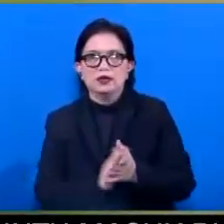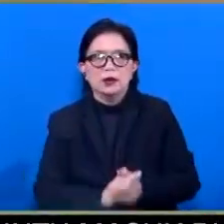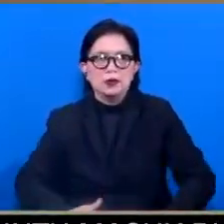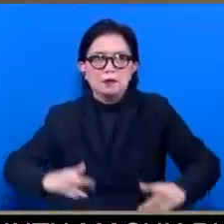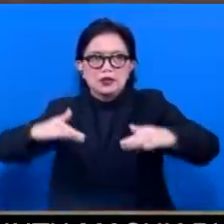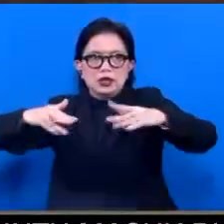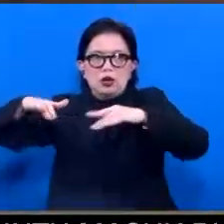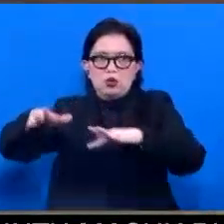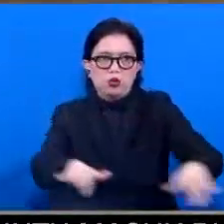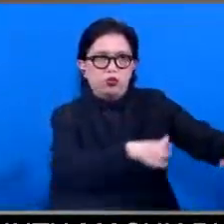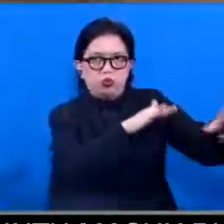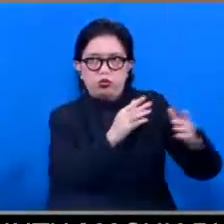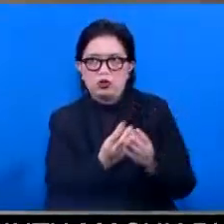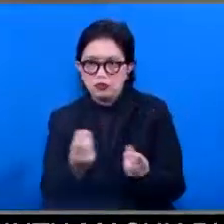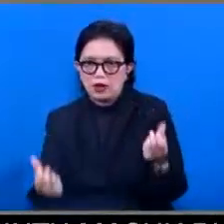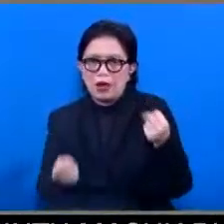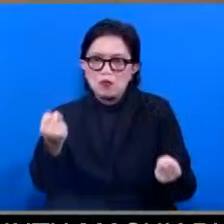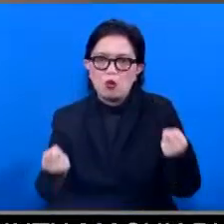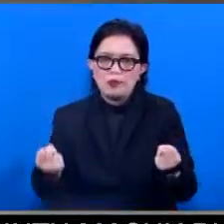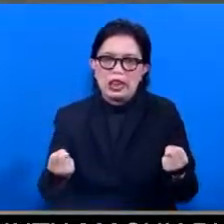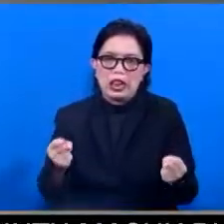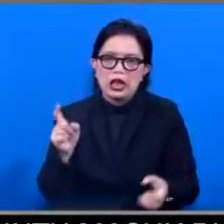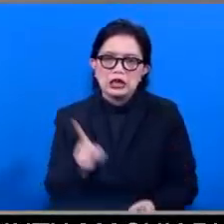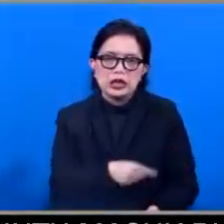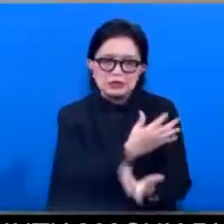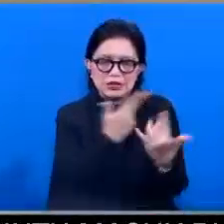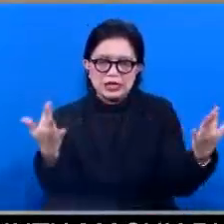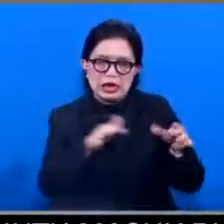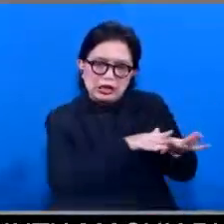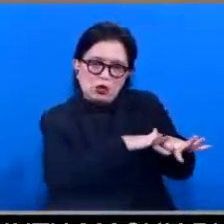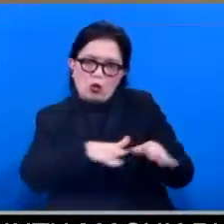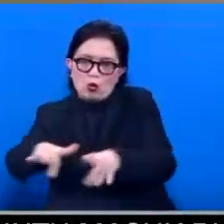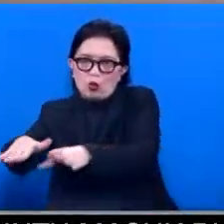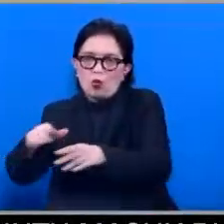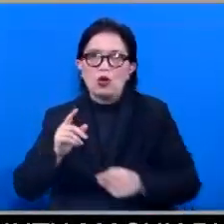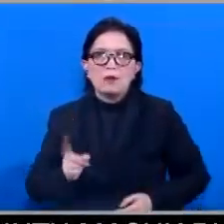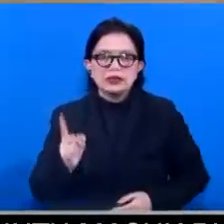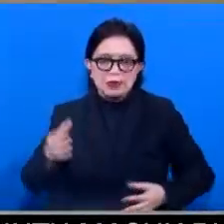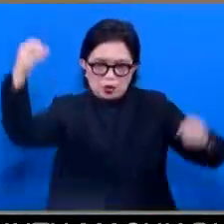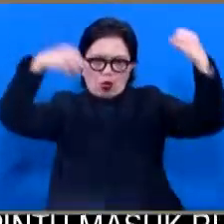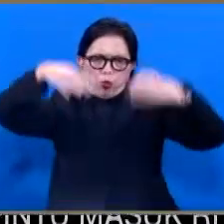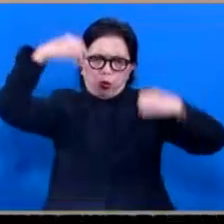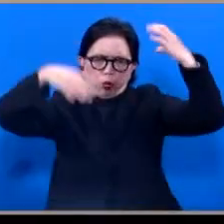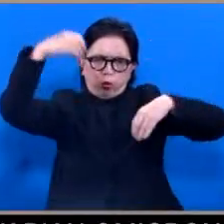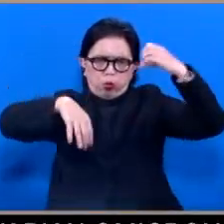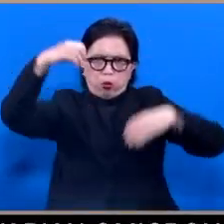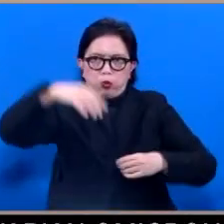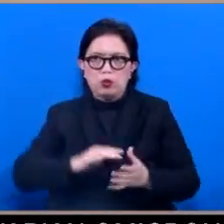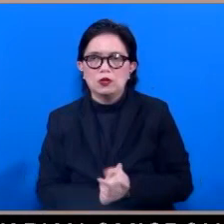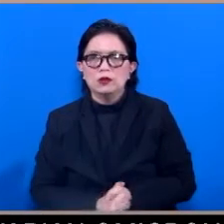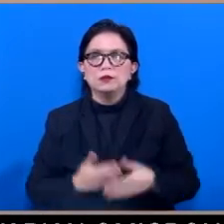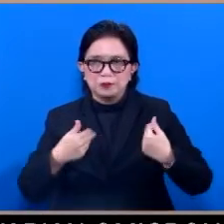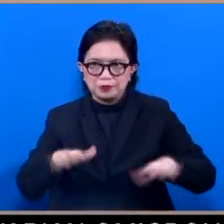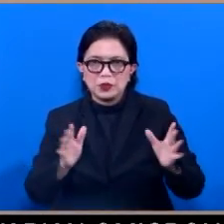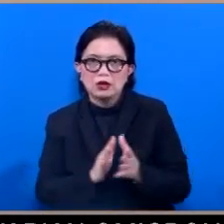juga menghanyutkan sejumlah kendaraan warga. Menurut penuturan warga, banjir terjadi setelah hujan deras mengguyur kawasan ini.